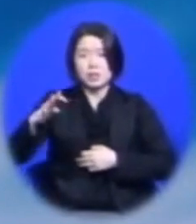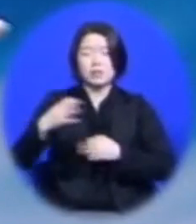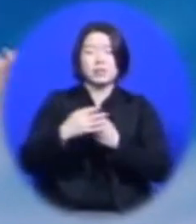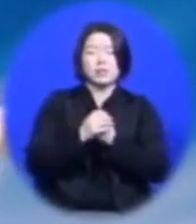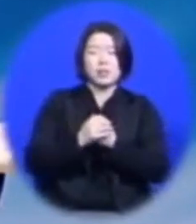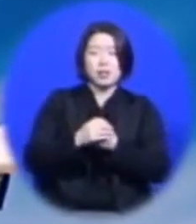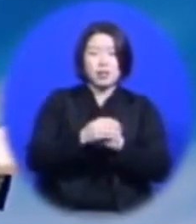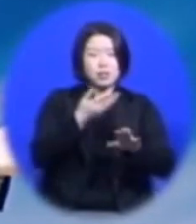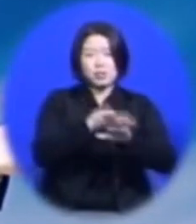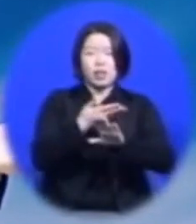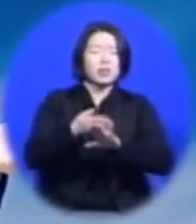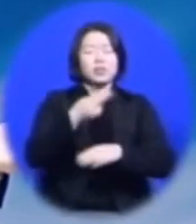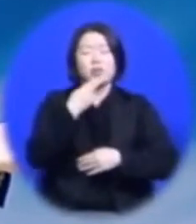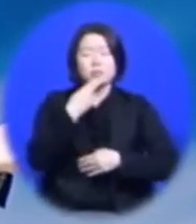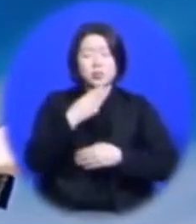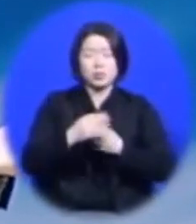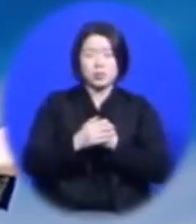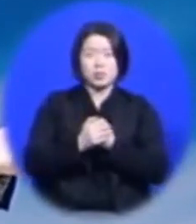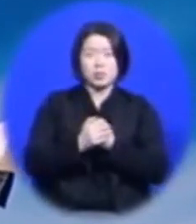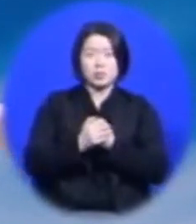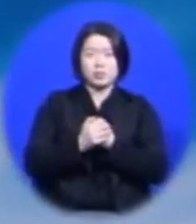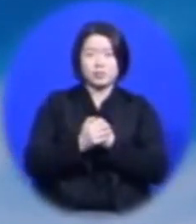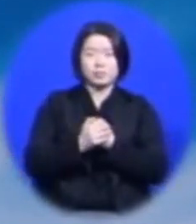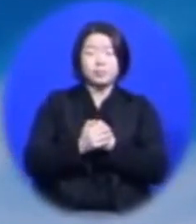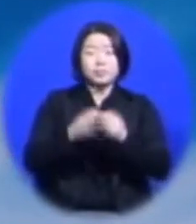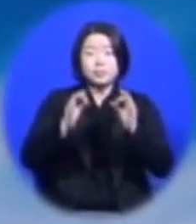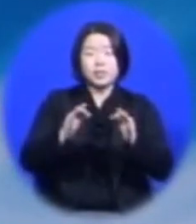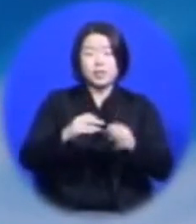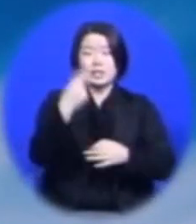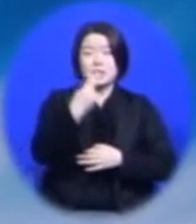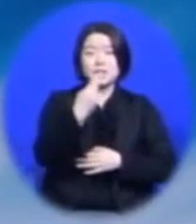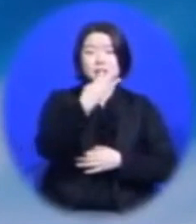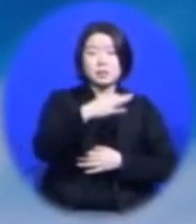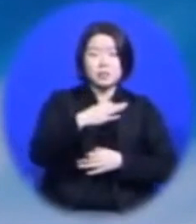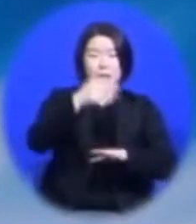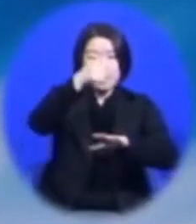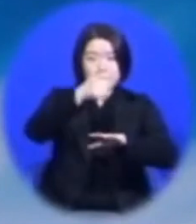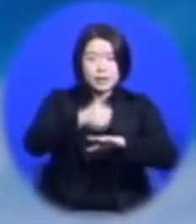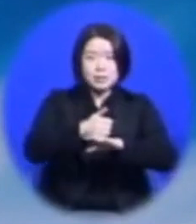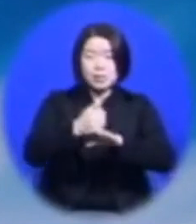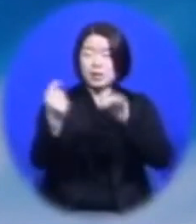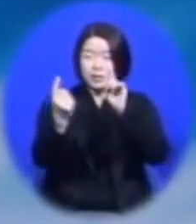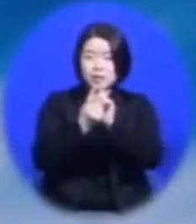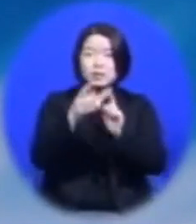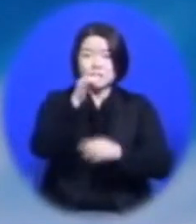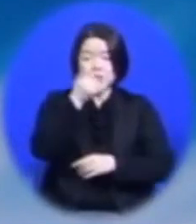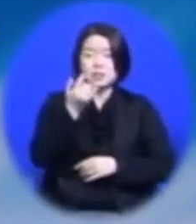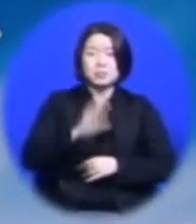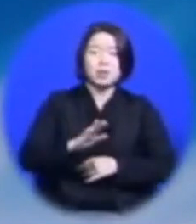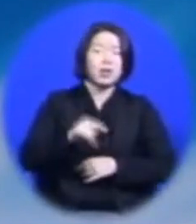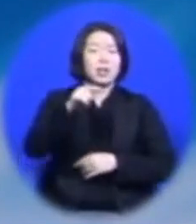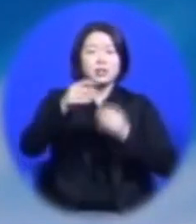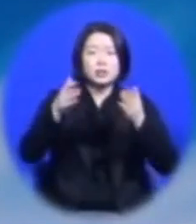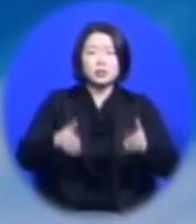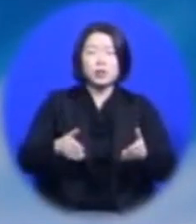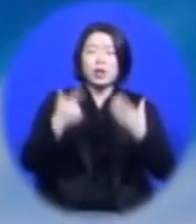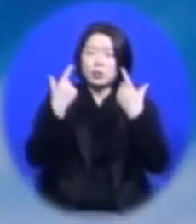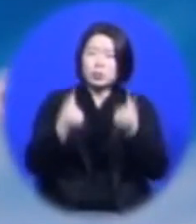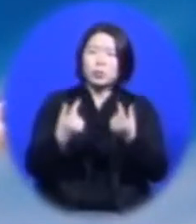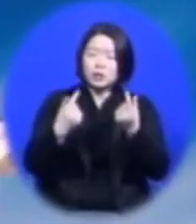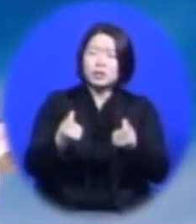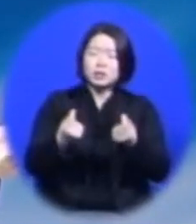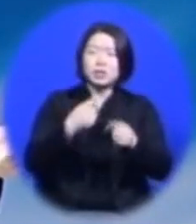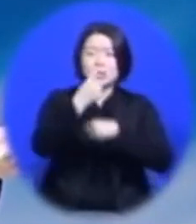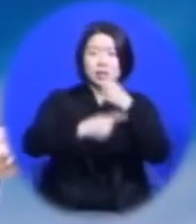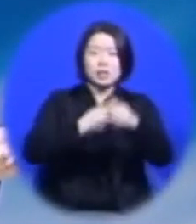뭐 다를 게 없어요. 이제 2014년 연말을 맞이했지만 그동안에 하도 똑같은 연말을 여러